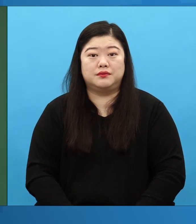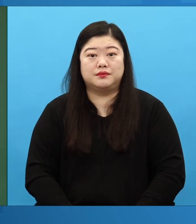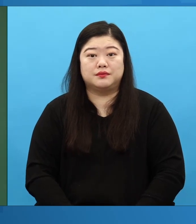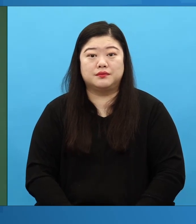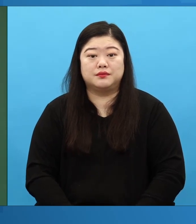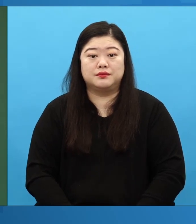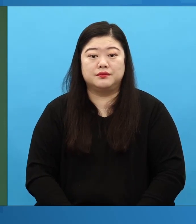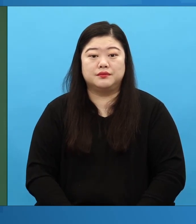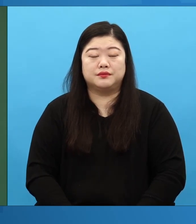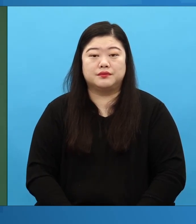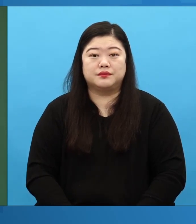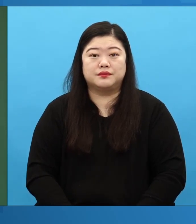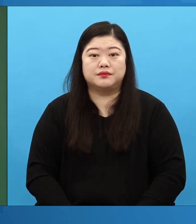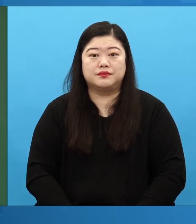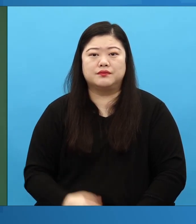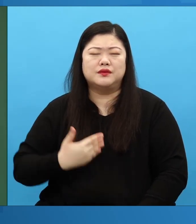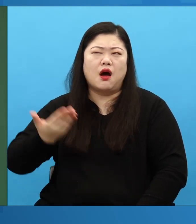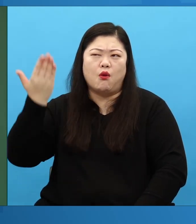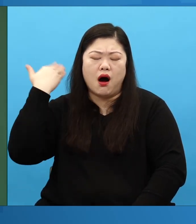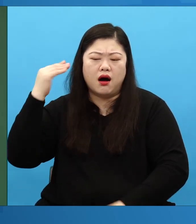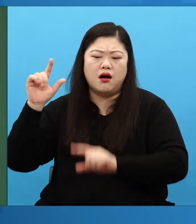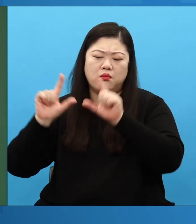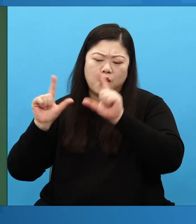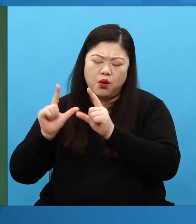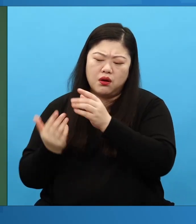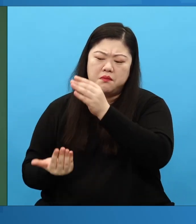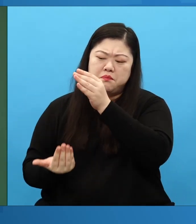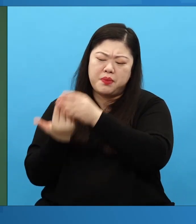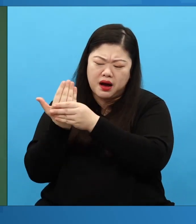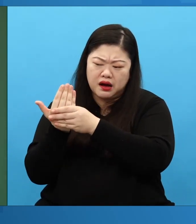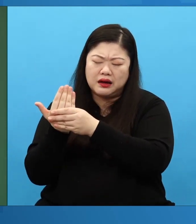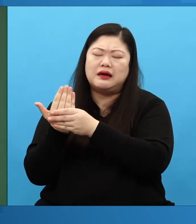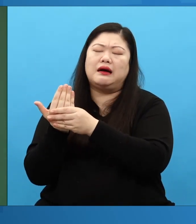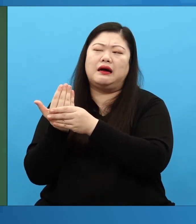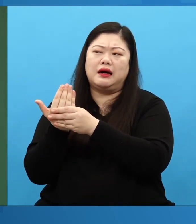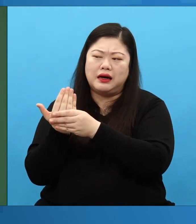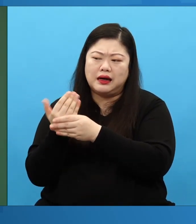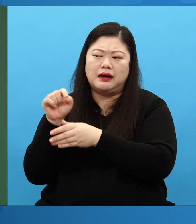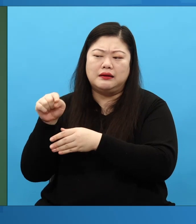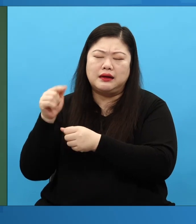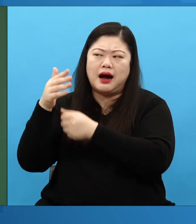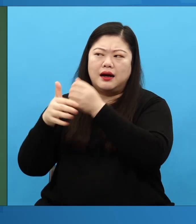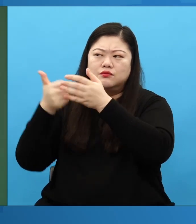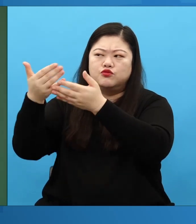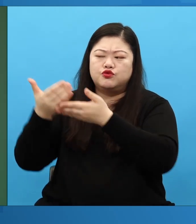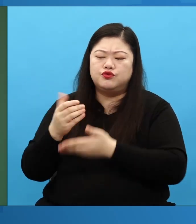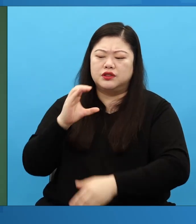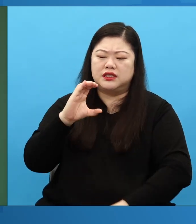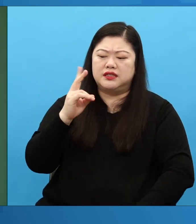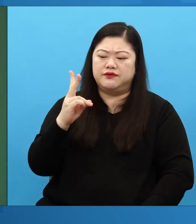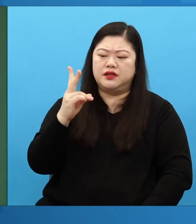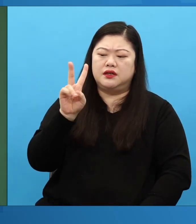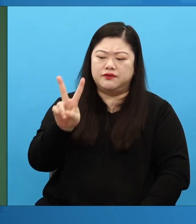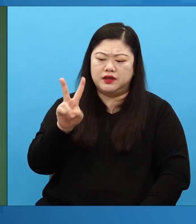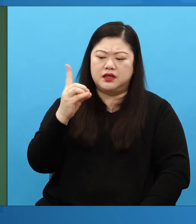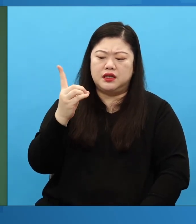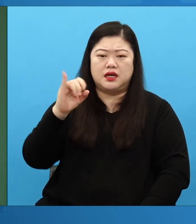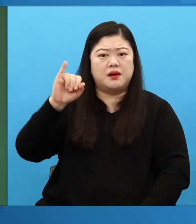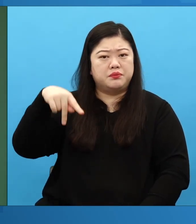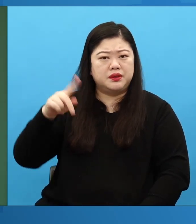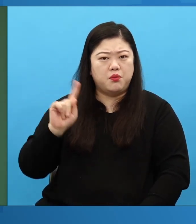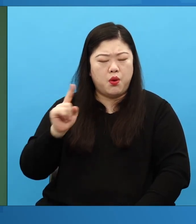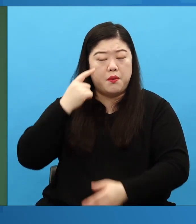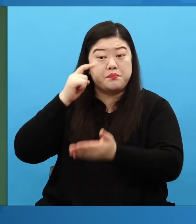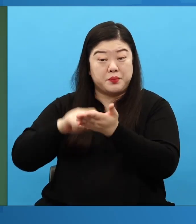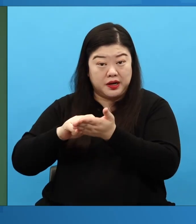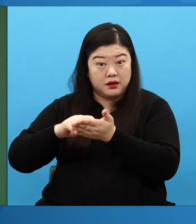이걸 실제로 찾아낸 겁니다. But he actually found CVDIP inside of that. 이게 굉장히 중요합니다. 모든 면에서 중요해요. This is so